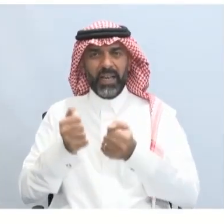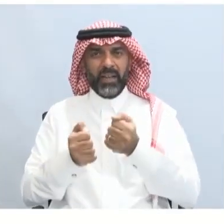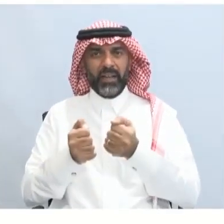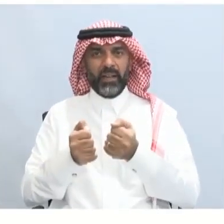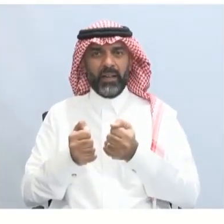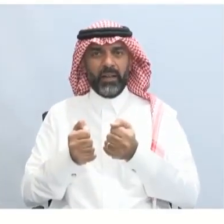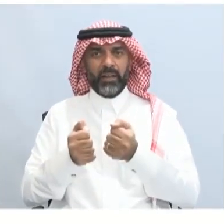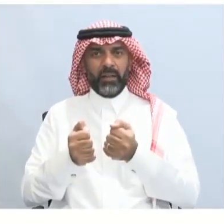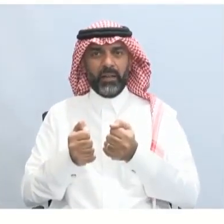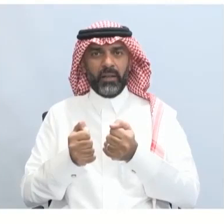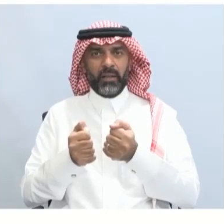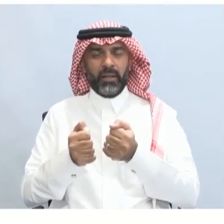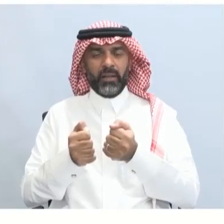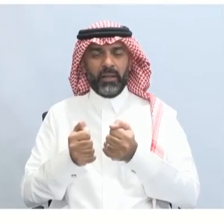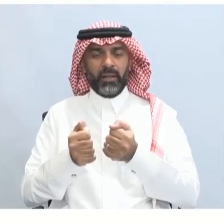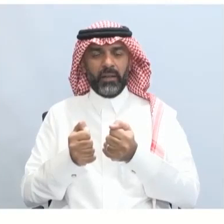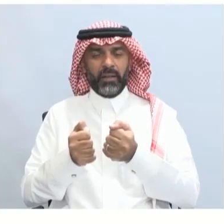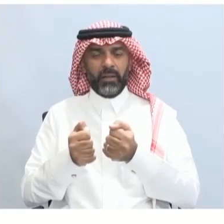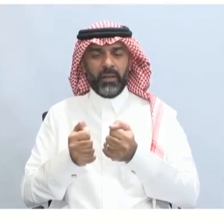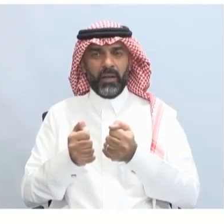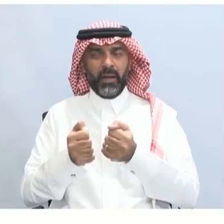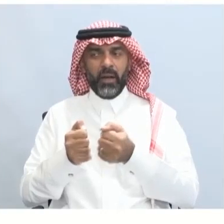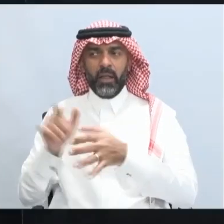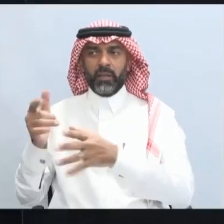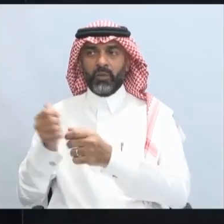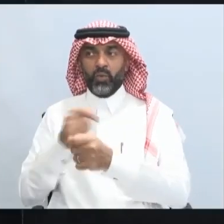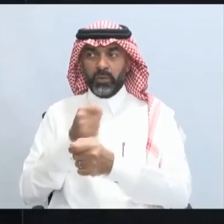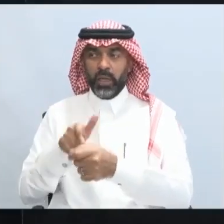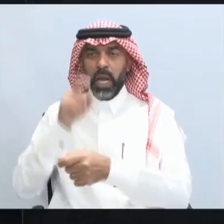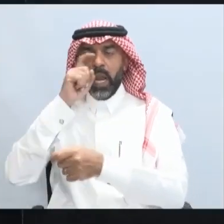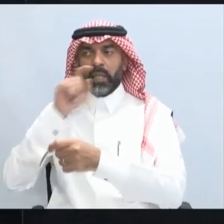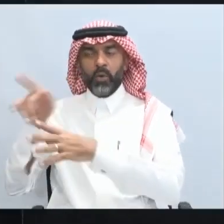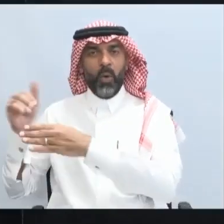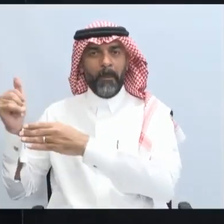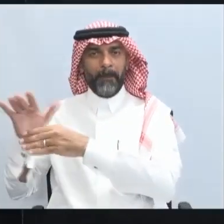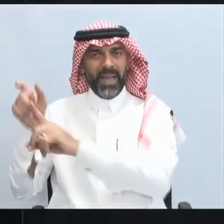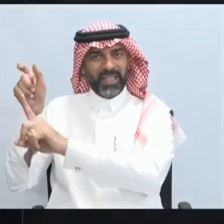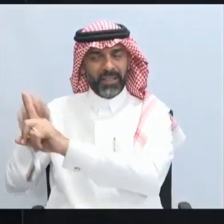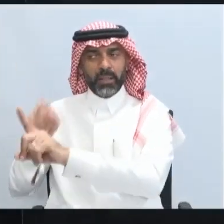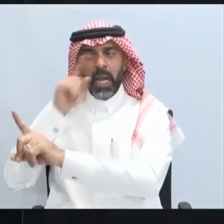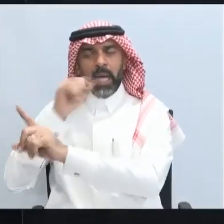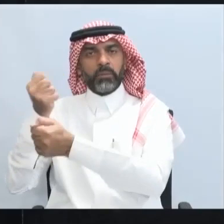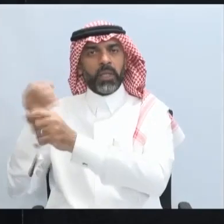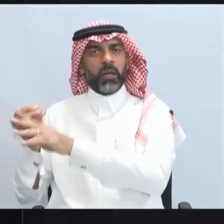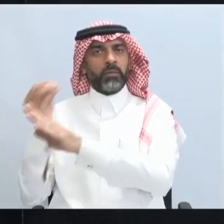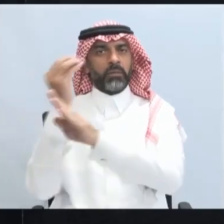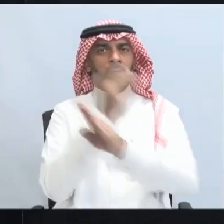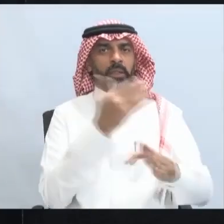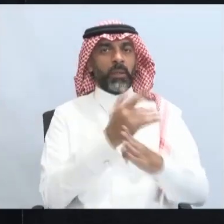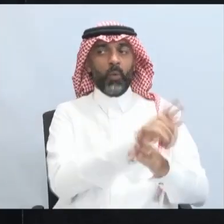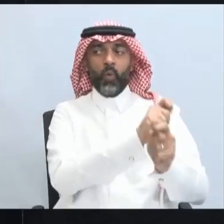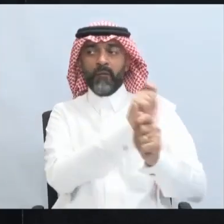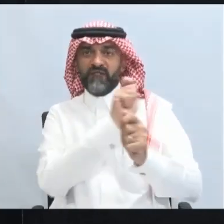الملزم بتسليم هذه السياره البائع فان البائع يلزمه ان ان يسلمه هذه السياره